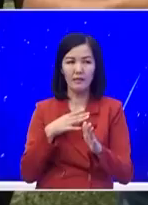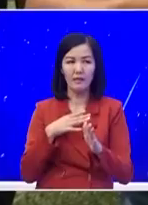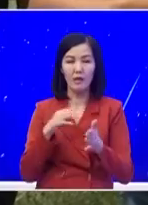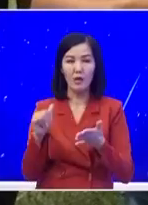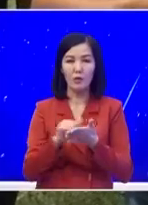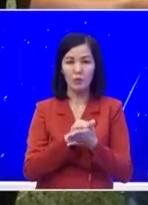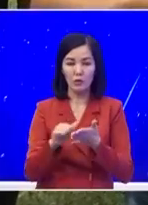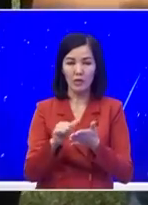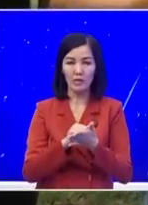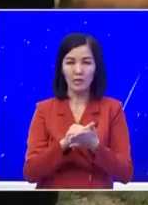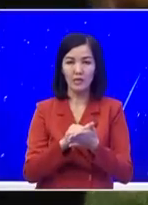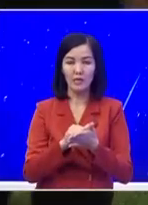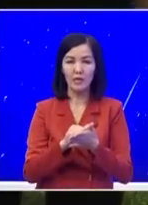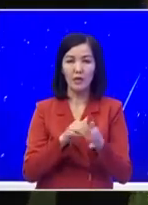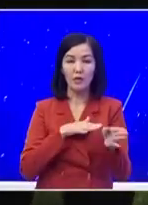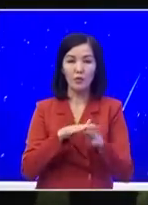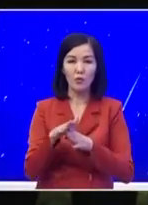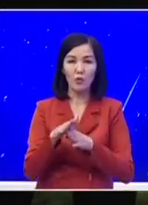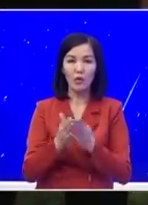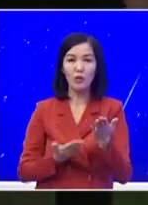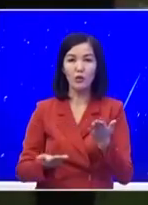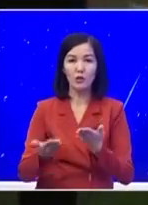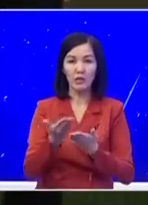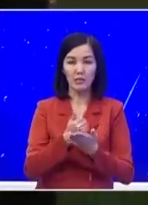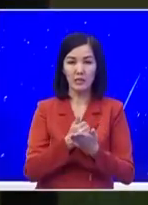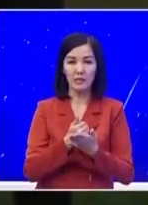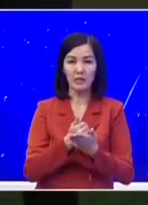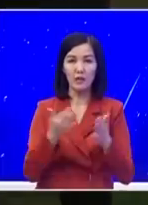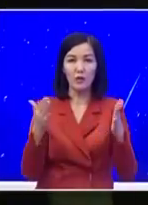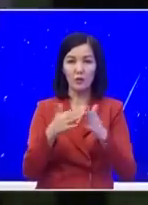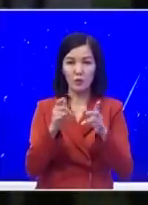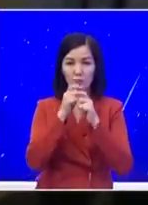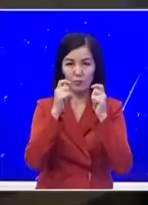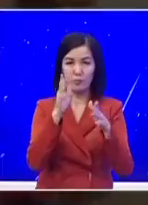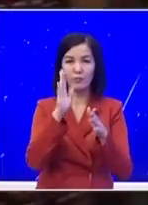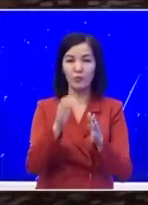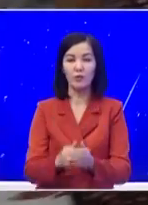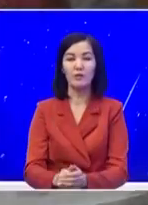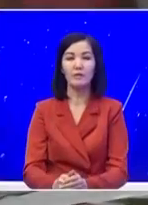документтер бар, осы документтер толық жинасаңыздар, сіздерге баспана табыс болады.